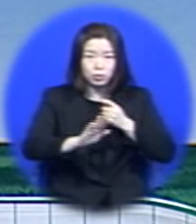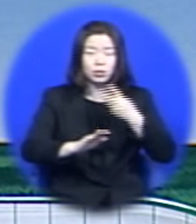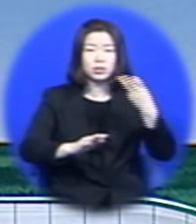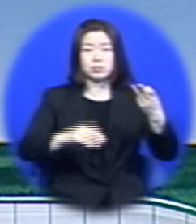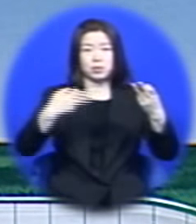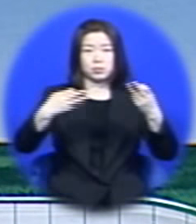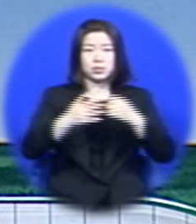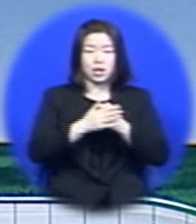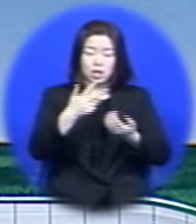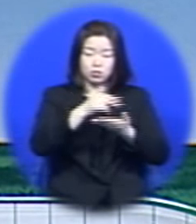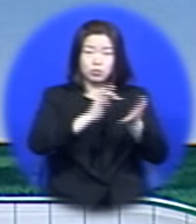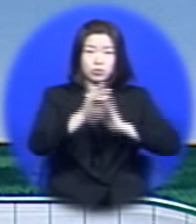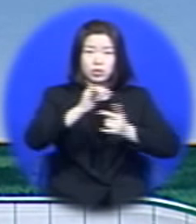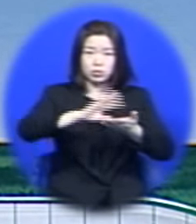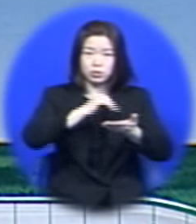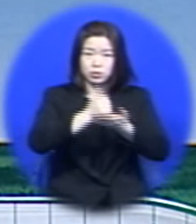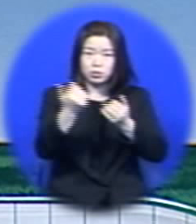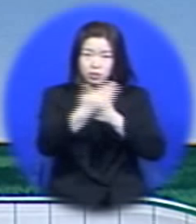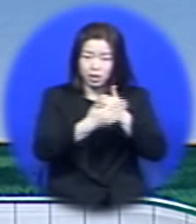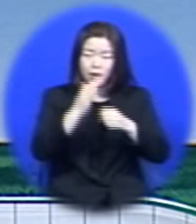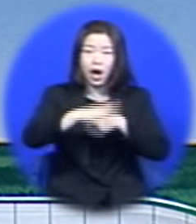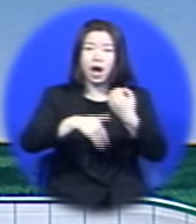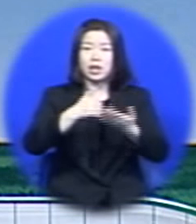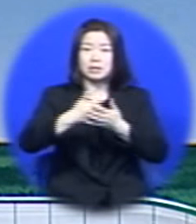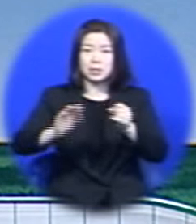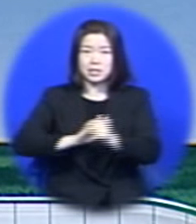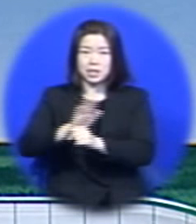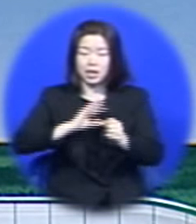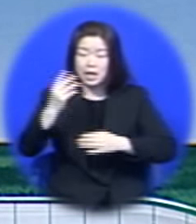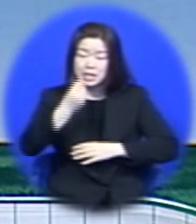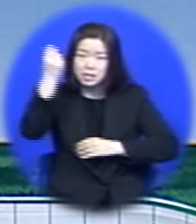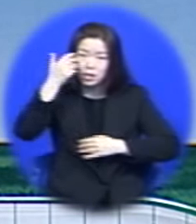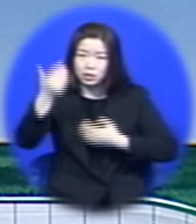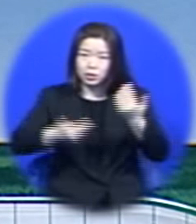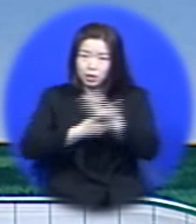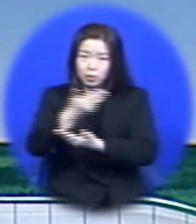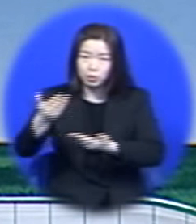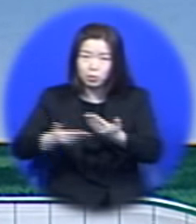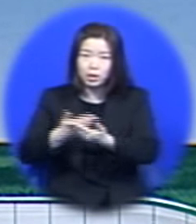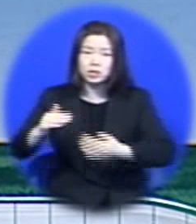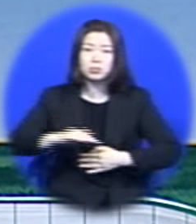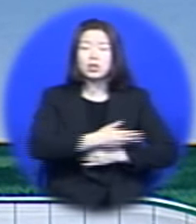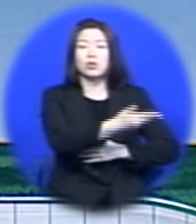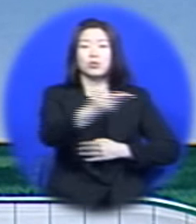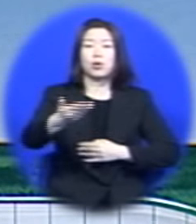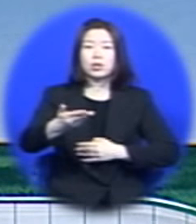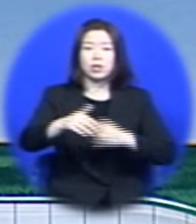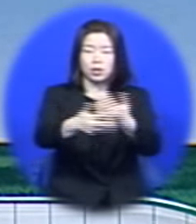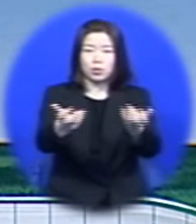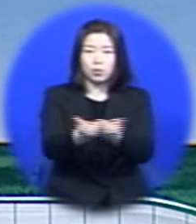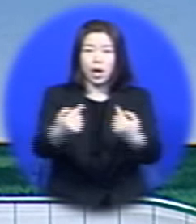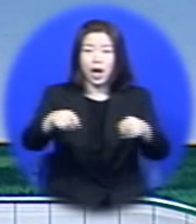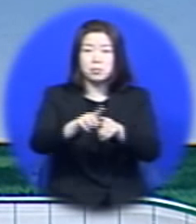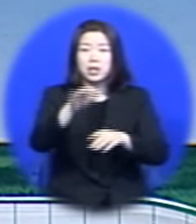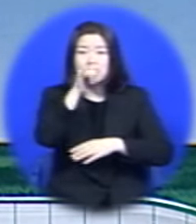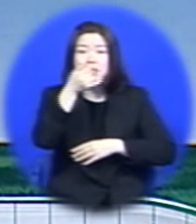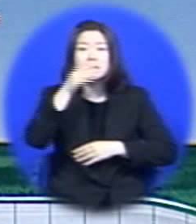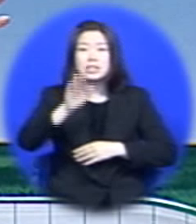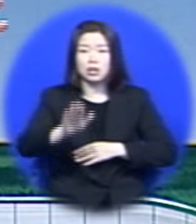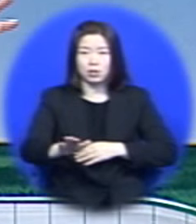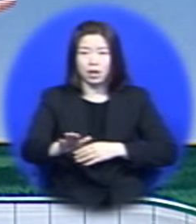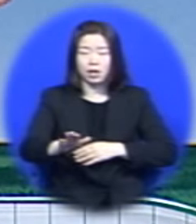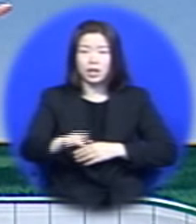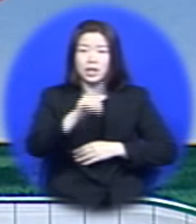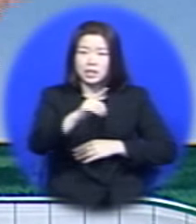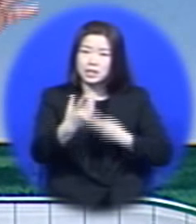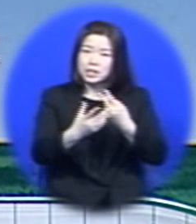은혜와 하나님의 사랑과 성령의 교통하심이 너희 무리와 함께 있을지어다. 오늘도 예배 끝나면 이 세